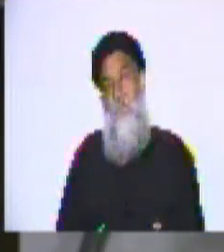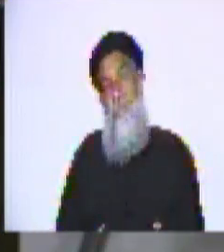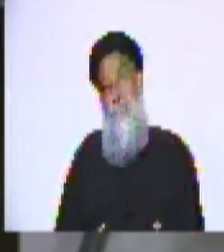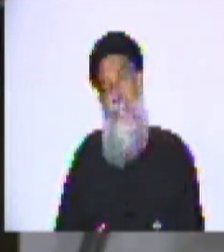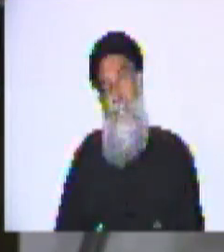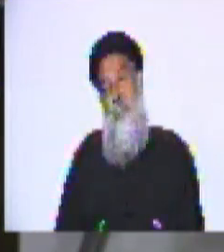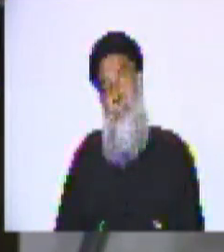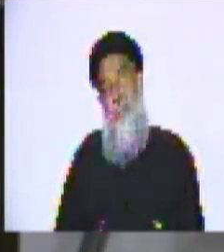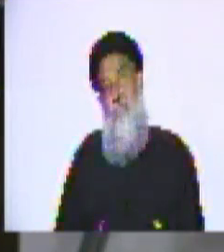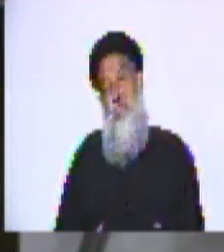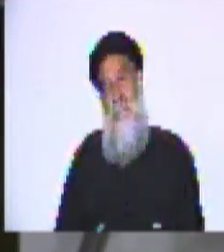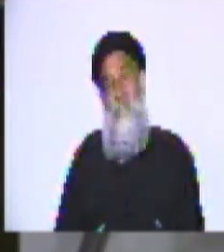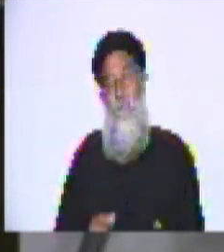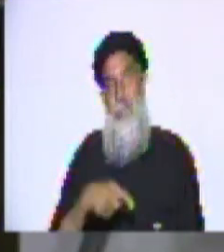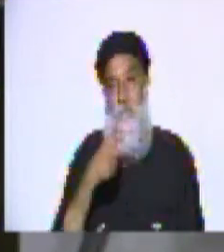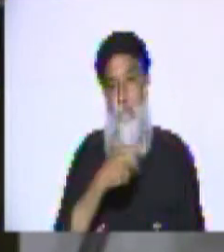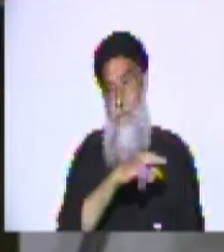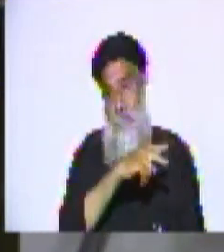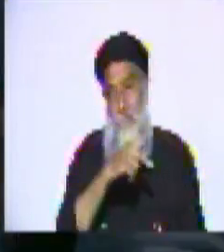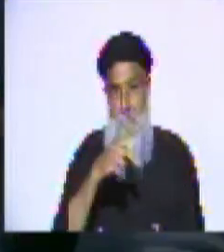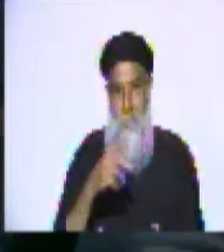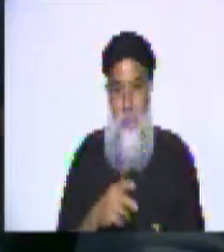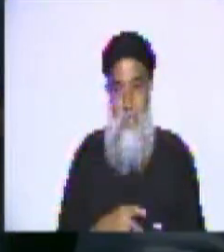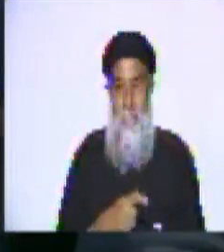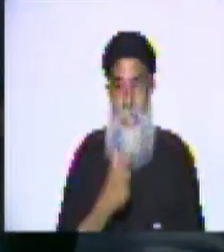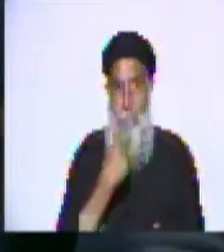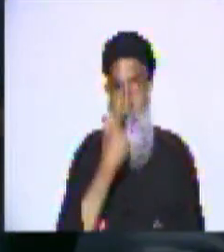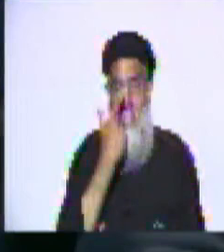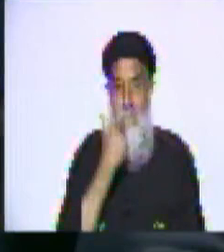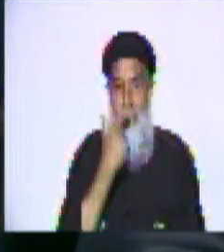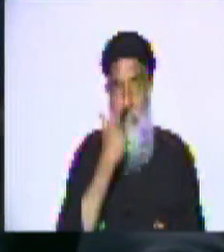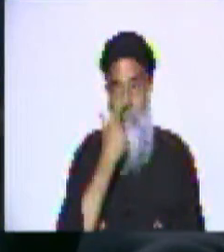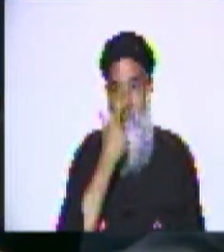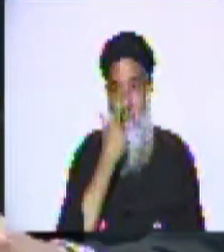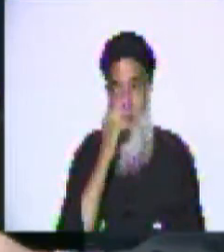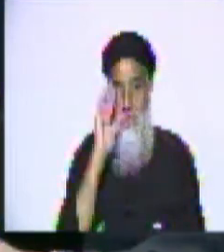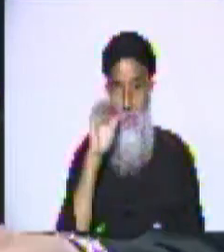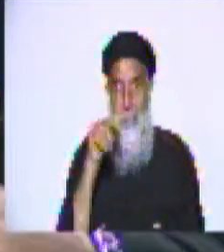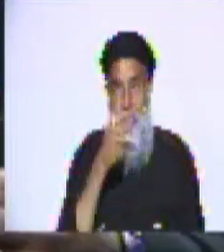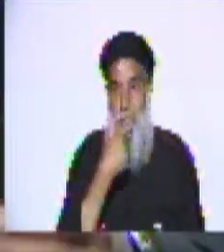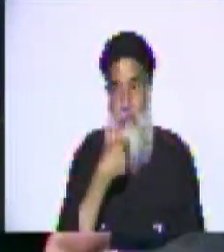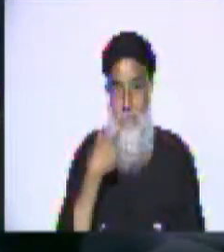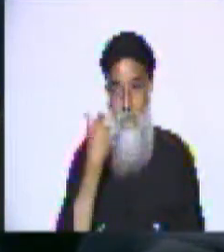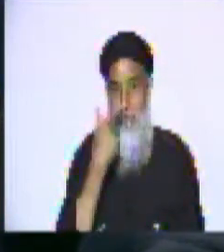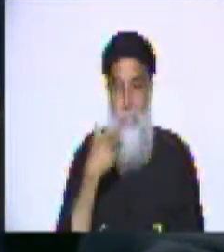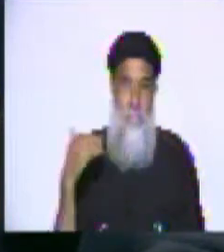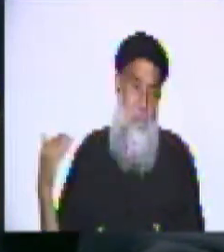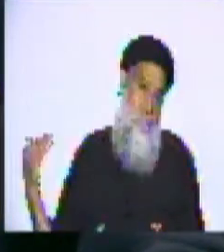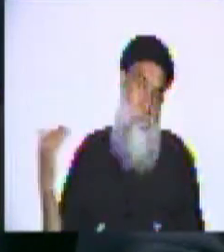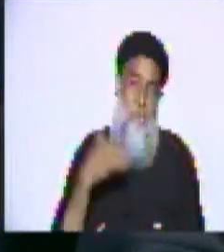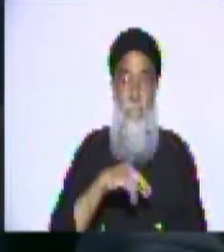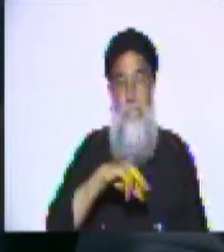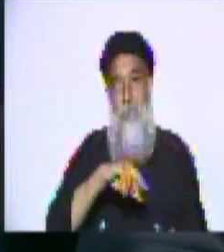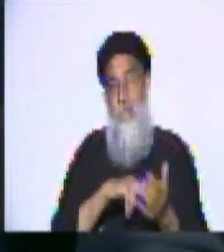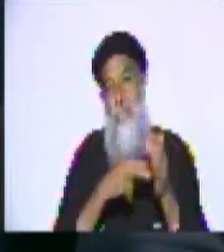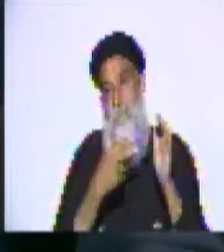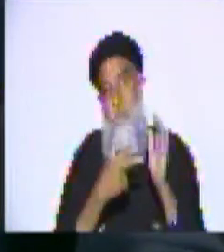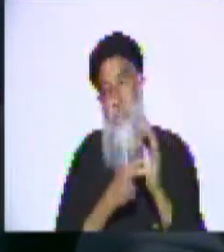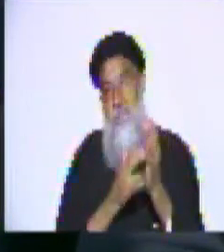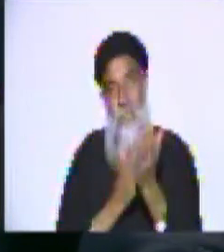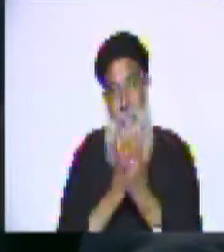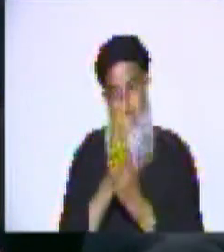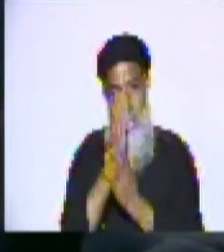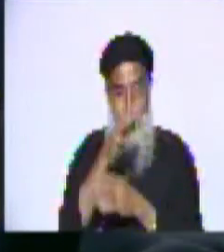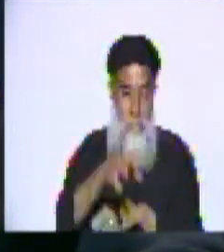وبالتالي من خلال القصة بتاعت كارنيليوس في سفر أعمال الرسل لأننا في أعمال معينة لازم نعملها